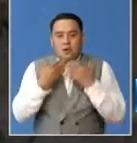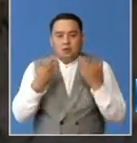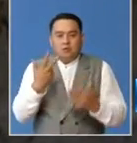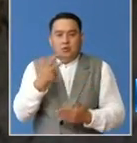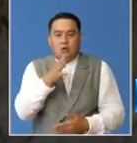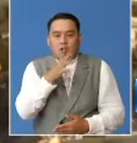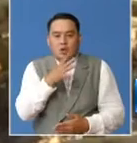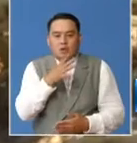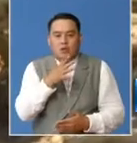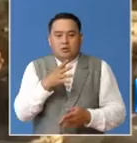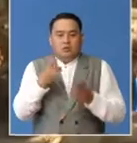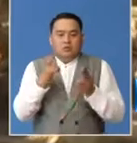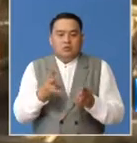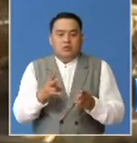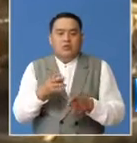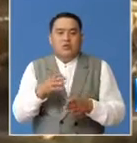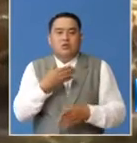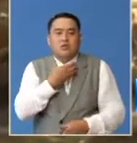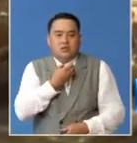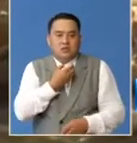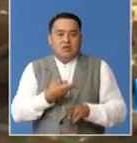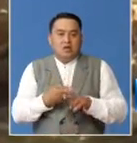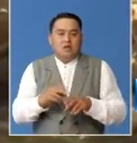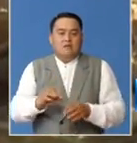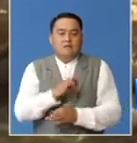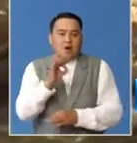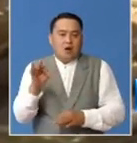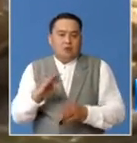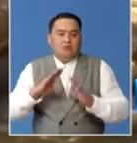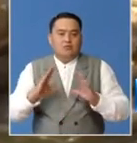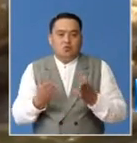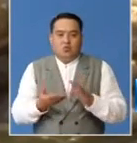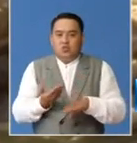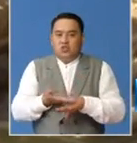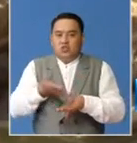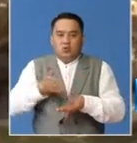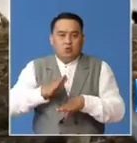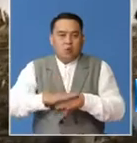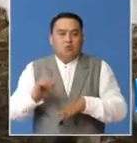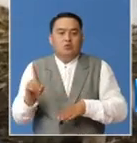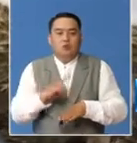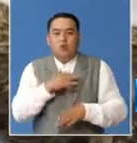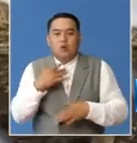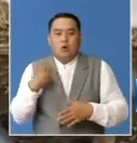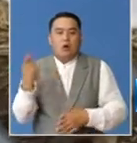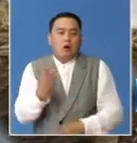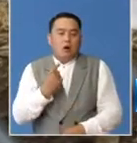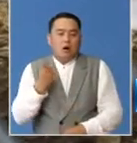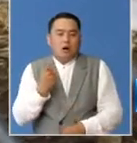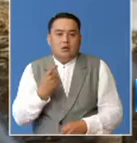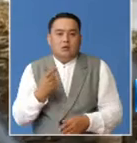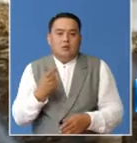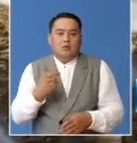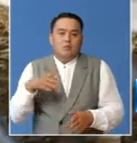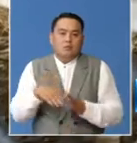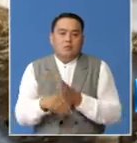лет находится на грани кризиса. На севере и востоке страны ситуация настолько тяжелая, что многим фермерские хозяйства без